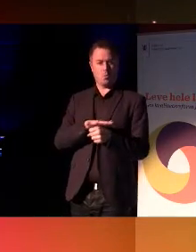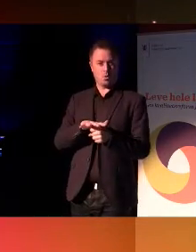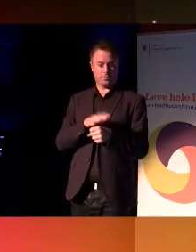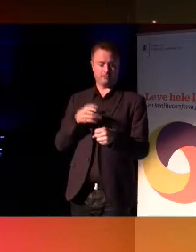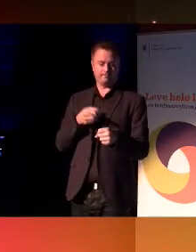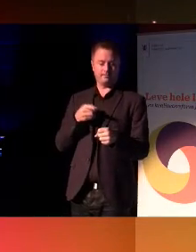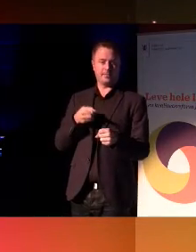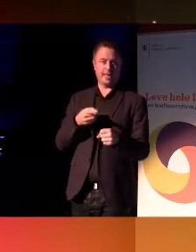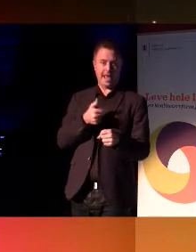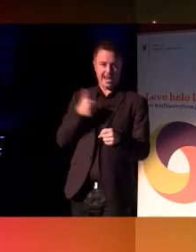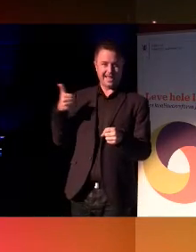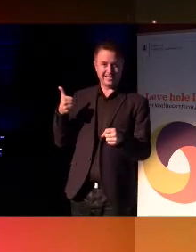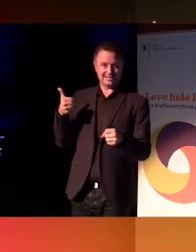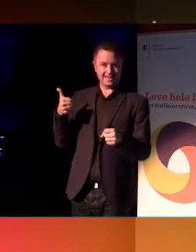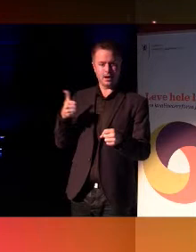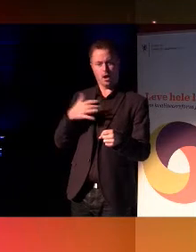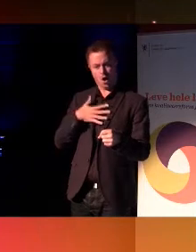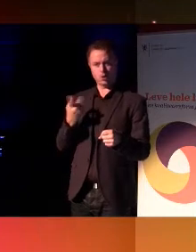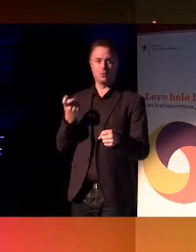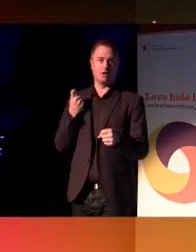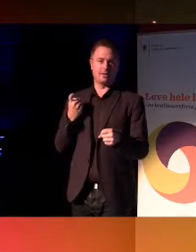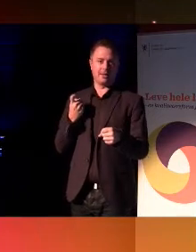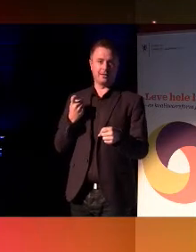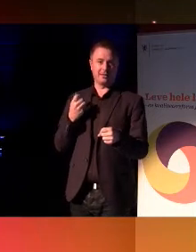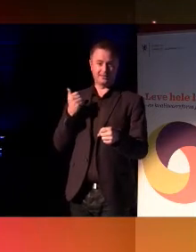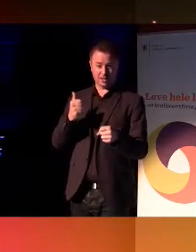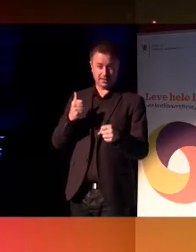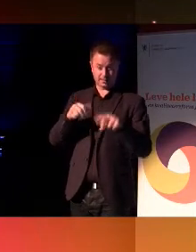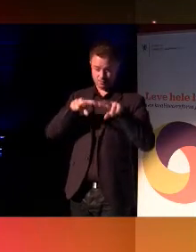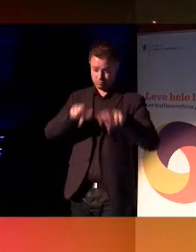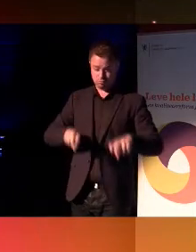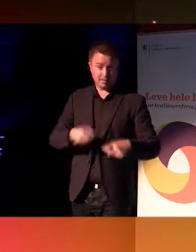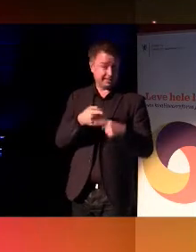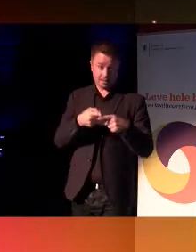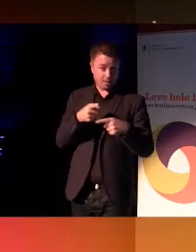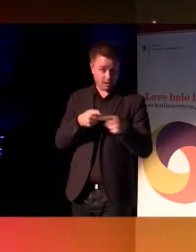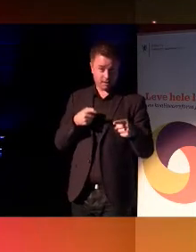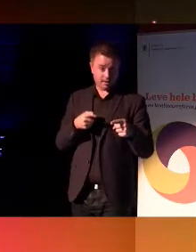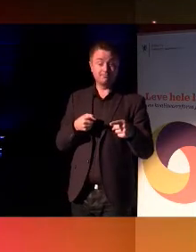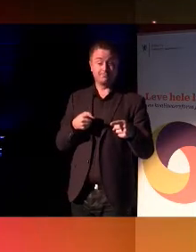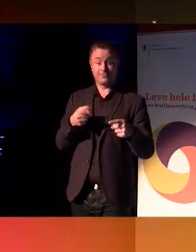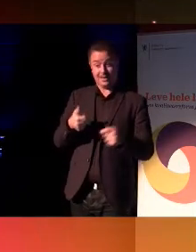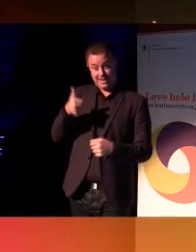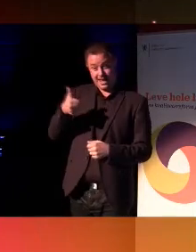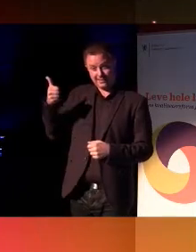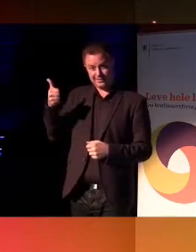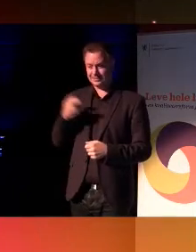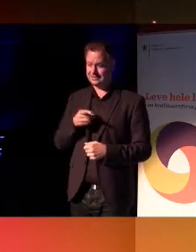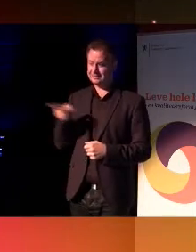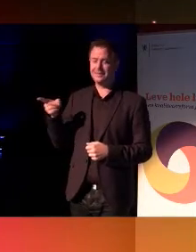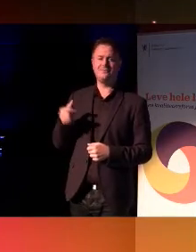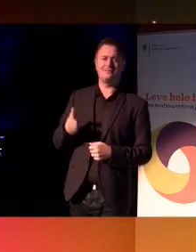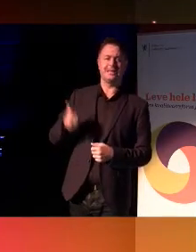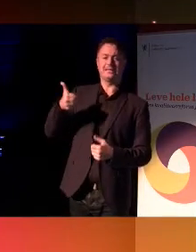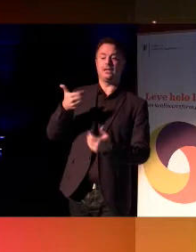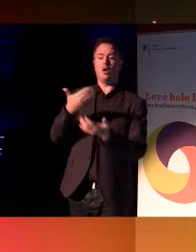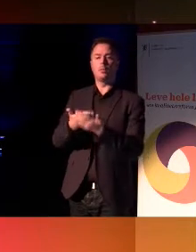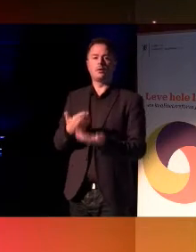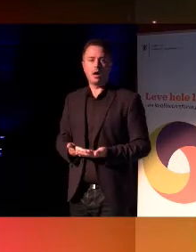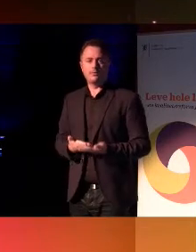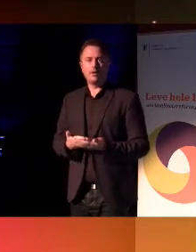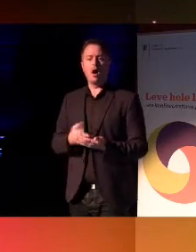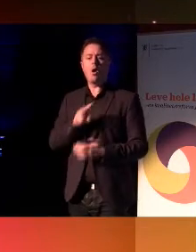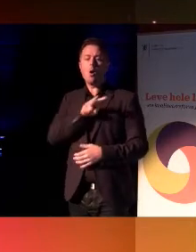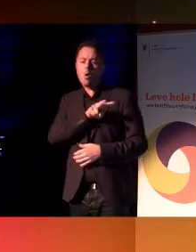utfordring. Og vi blir ikke tid til å gå inn i detaljer her, men ledelsen har en helt avgjørende rolle i det å ha oversikt